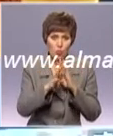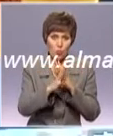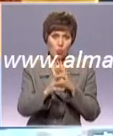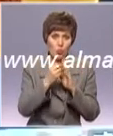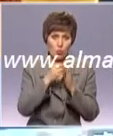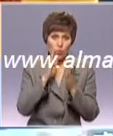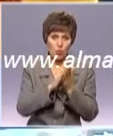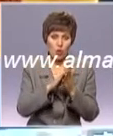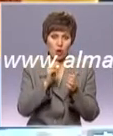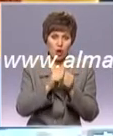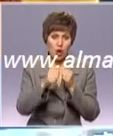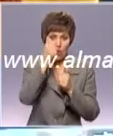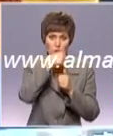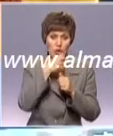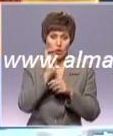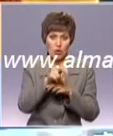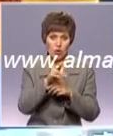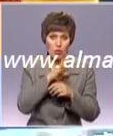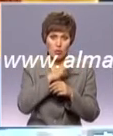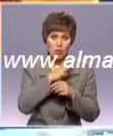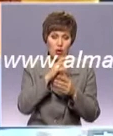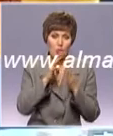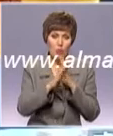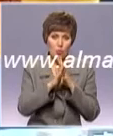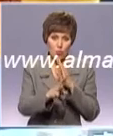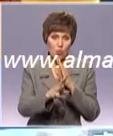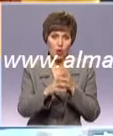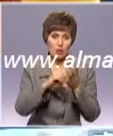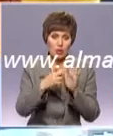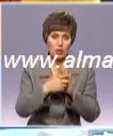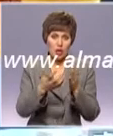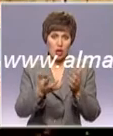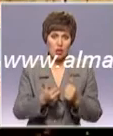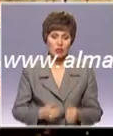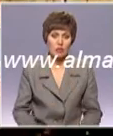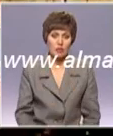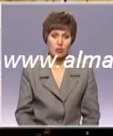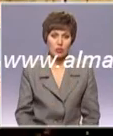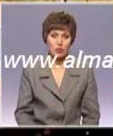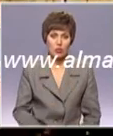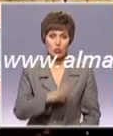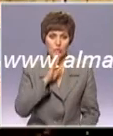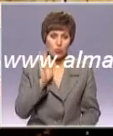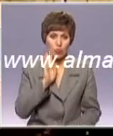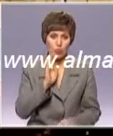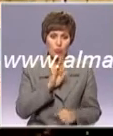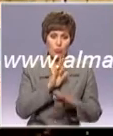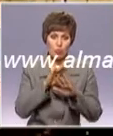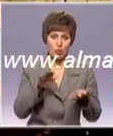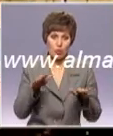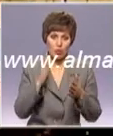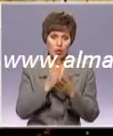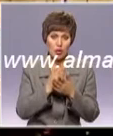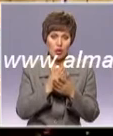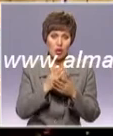кеп тұрасыз. Пәтеріңіз енді кезекке тұрсақ, пәтерін алады. Жалпы осы көп балалы ана қай санатқа кіреді жаңа қолжетімді баспана ма,